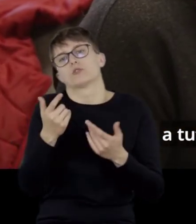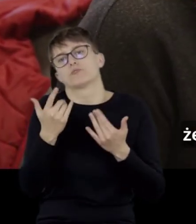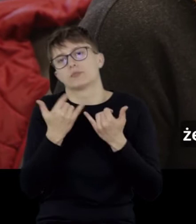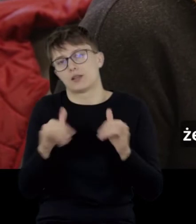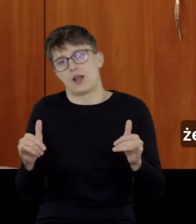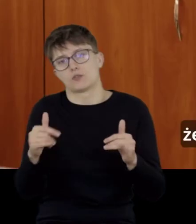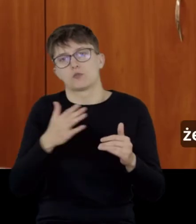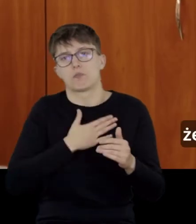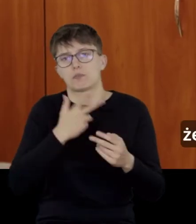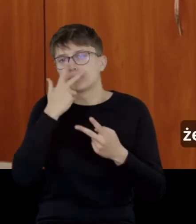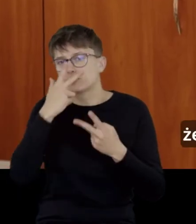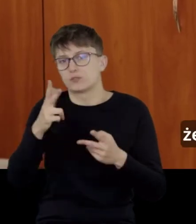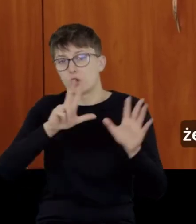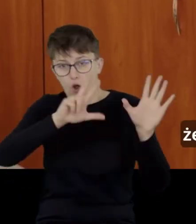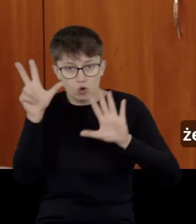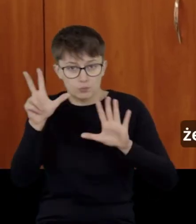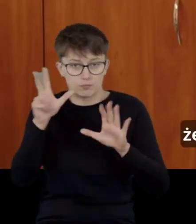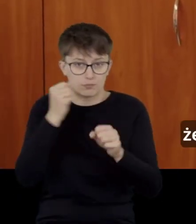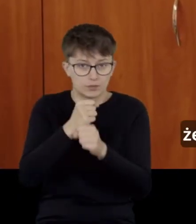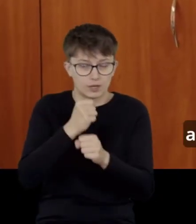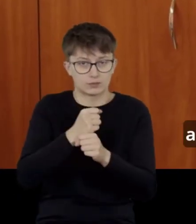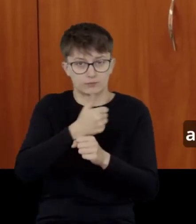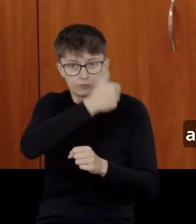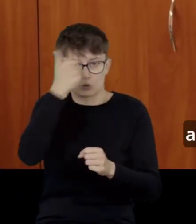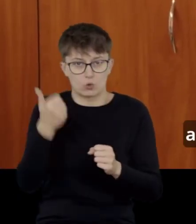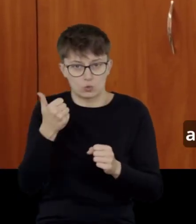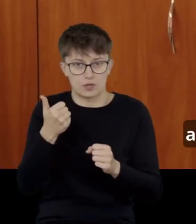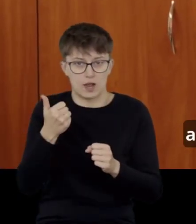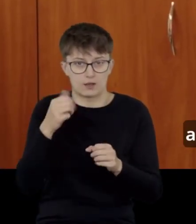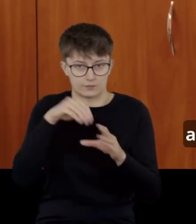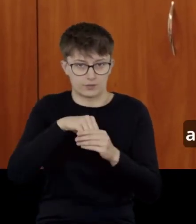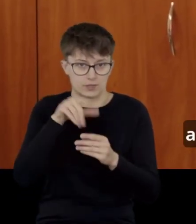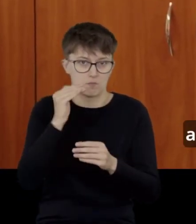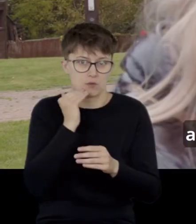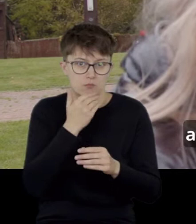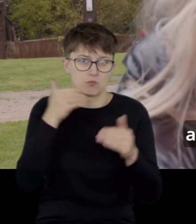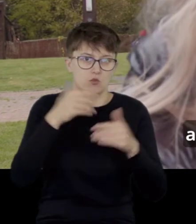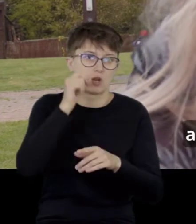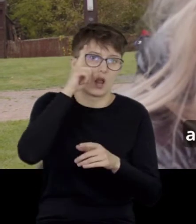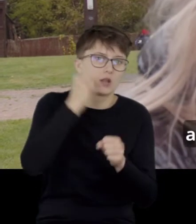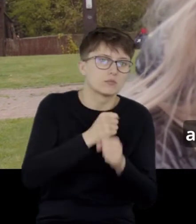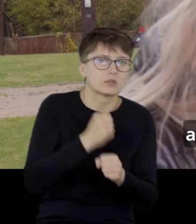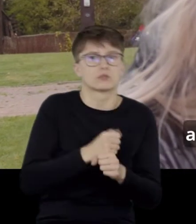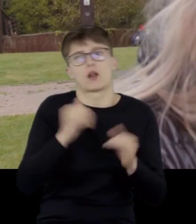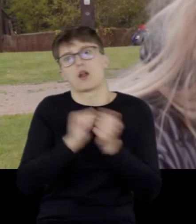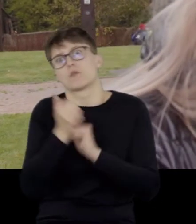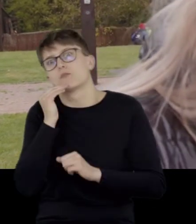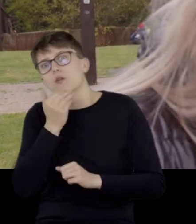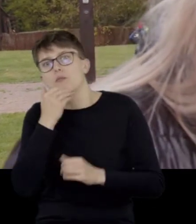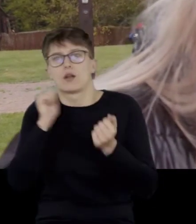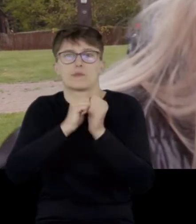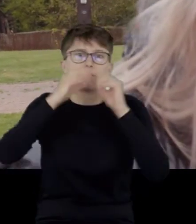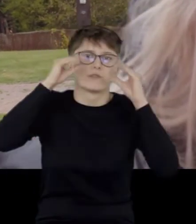No wiadomo, że mamy przewidziane 8 godzin pracy w ciągu dnia, ale tak naprawdę możemy pracować rano, możemy pracować po południu,